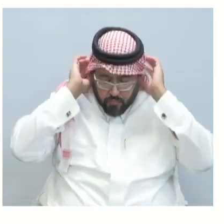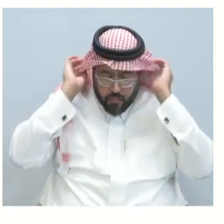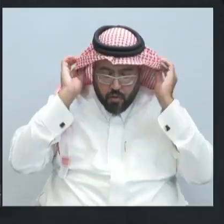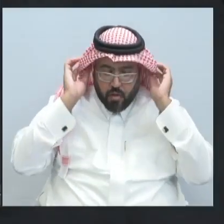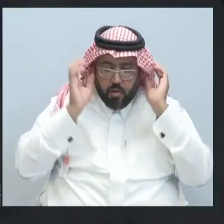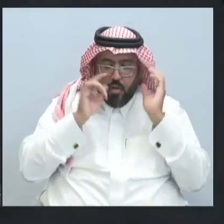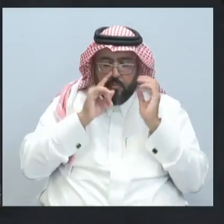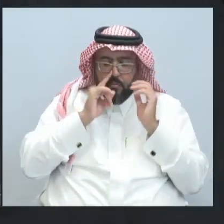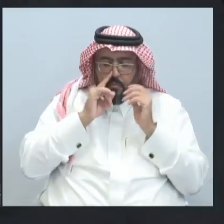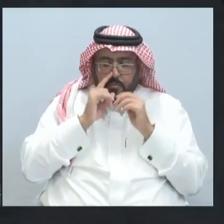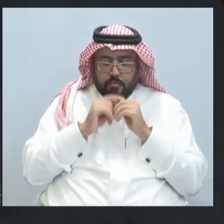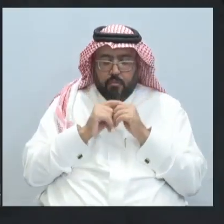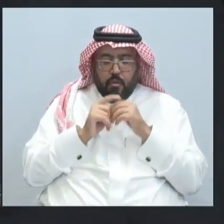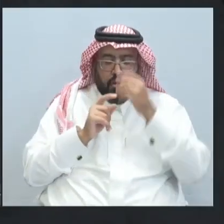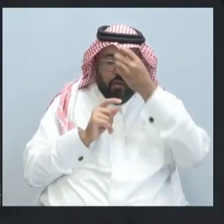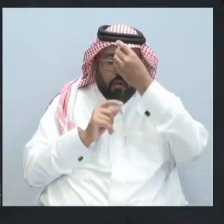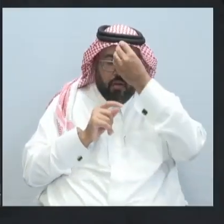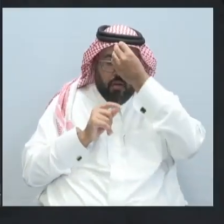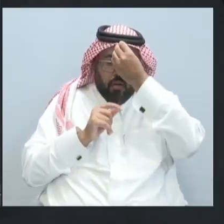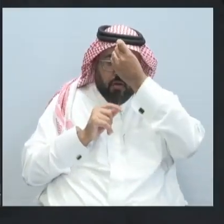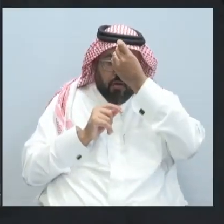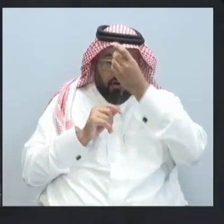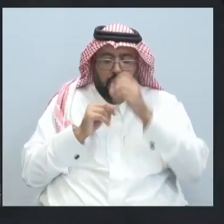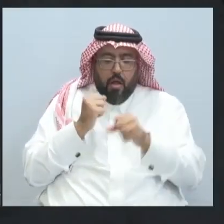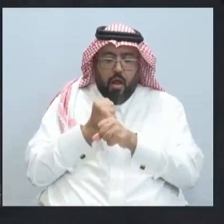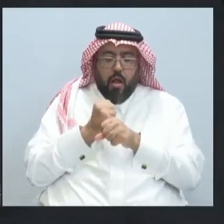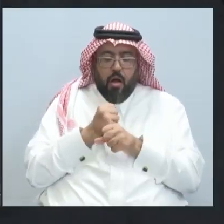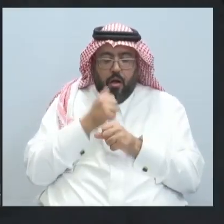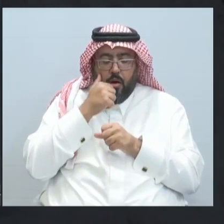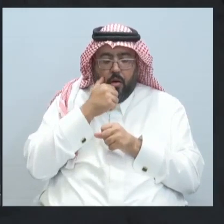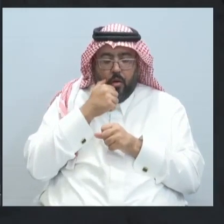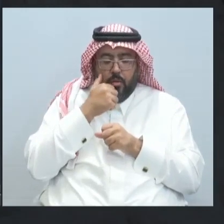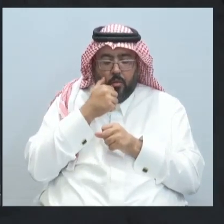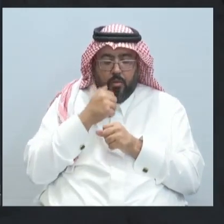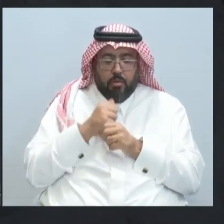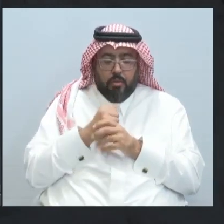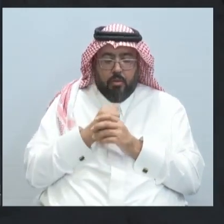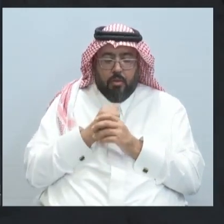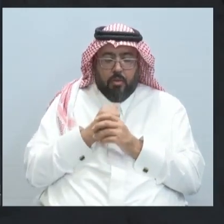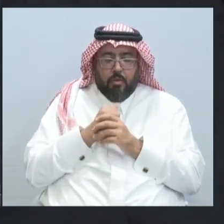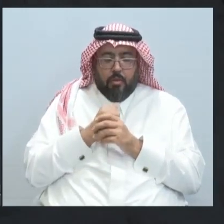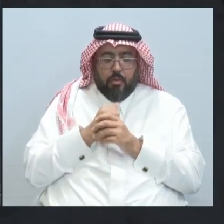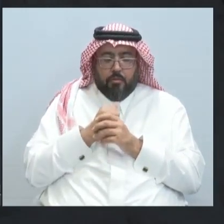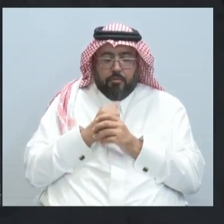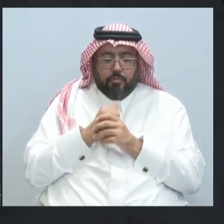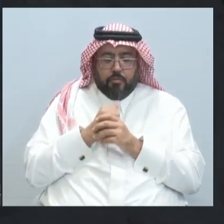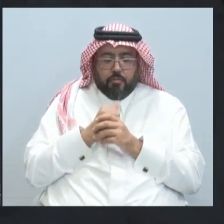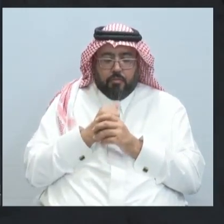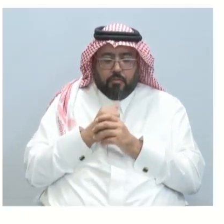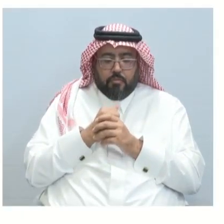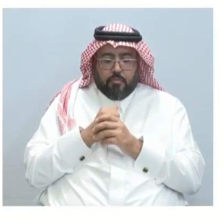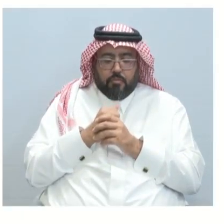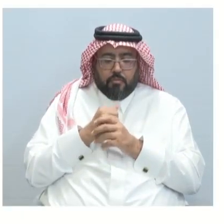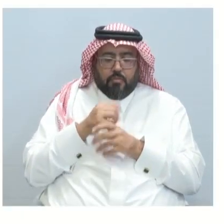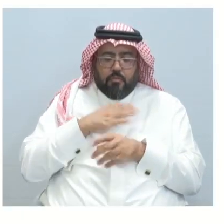في الكبر ما هي الاعمال التي تراعيها وتقوم بها احسنتم من تلك